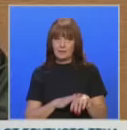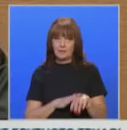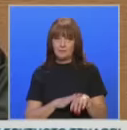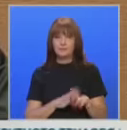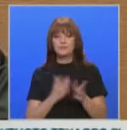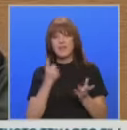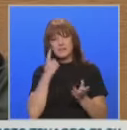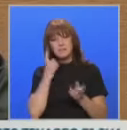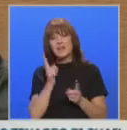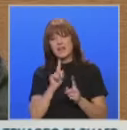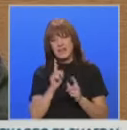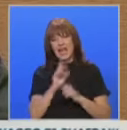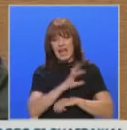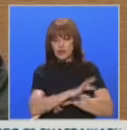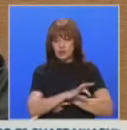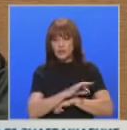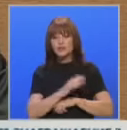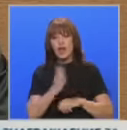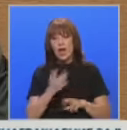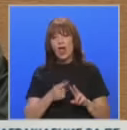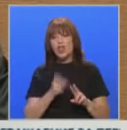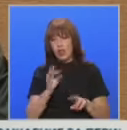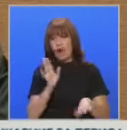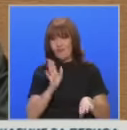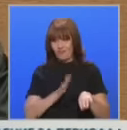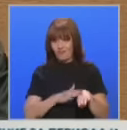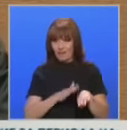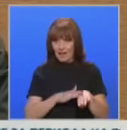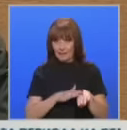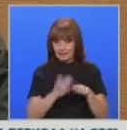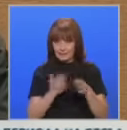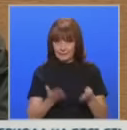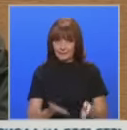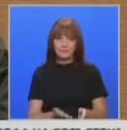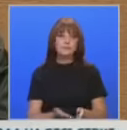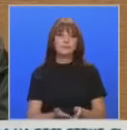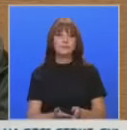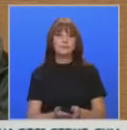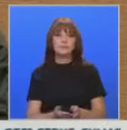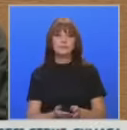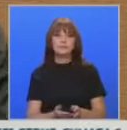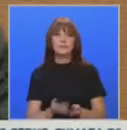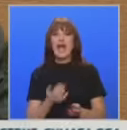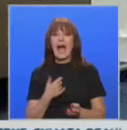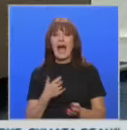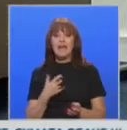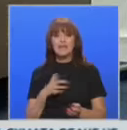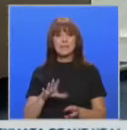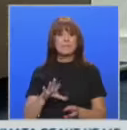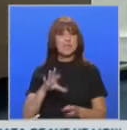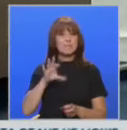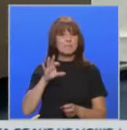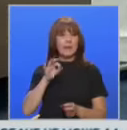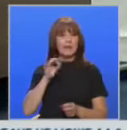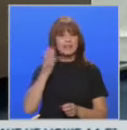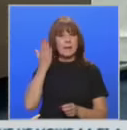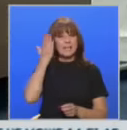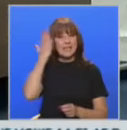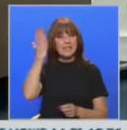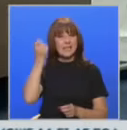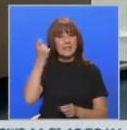В смисъл не е исторически, но е факт. Айде, така ще го кажем. Аз бях номиниран за